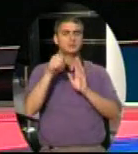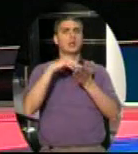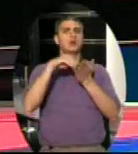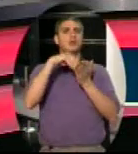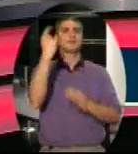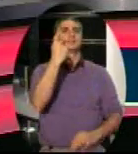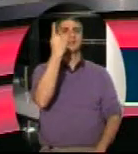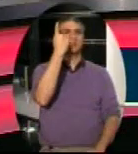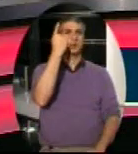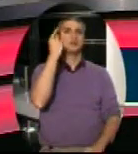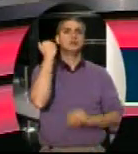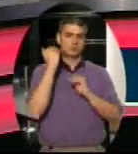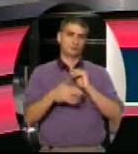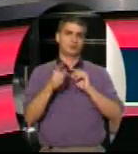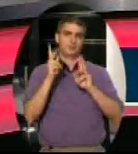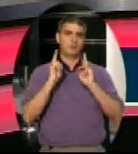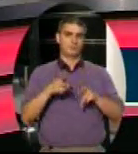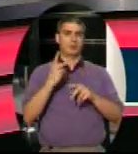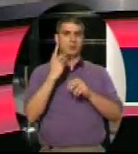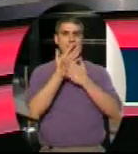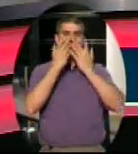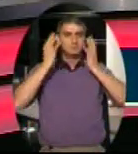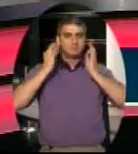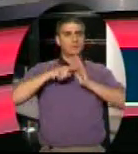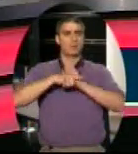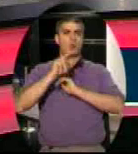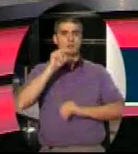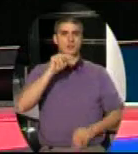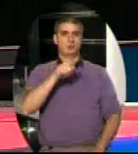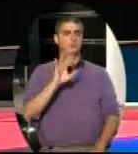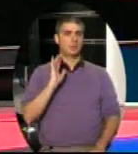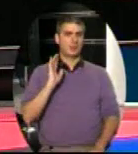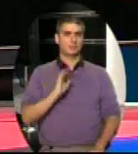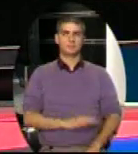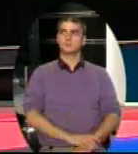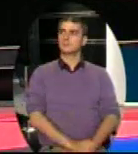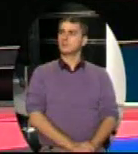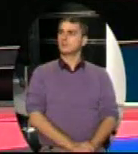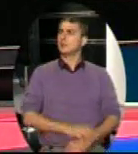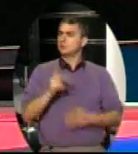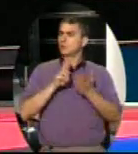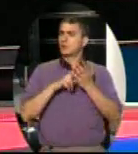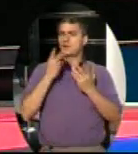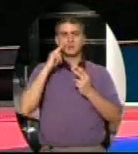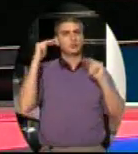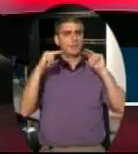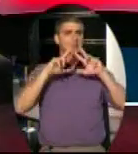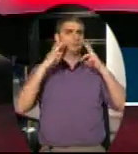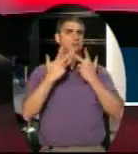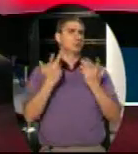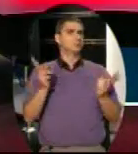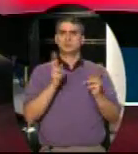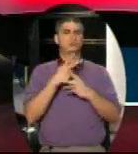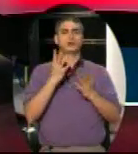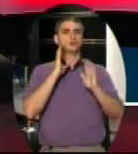הכתובת היחידה שבסופו של דבר ניתן לברר באופן יסודי את הדברים האלה, זה נכון מה שאתה אומר, כשיש גם היבטים ציבוריים שאי